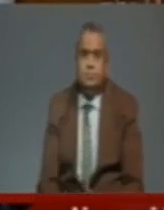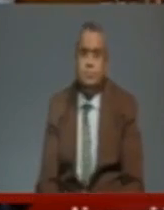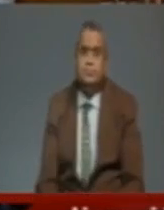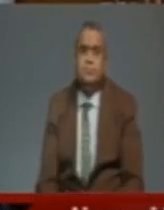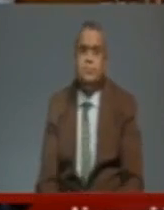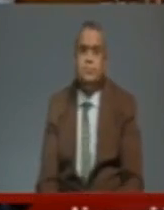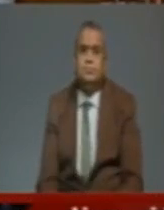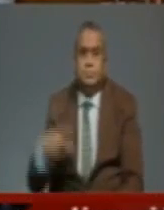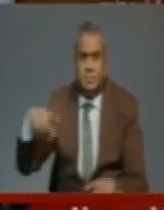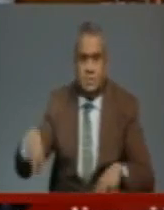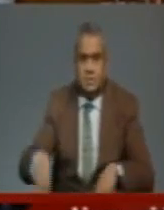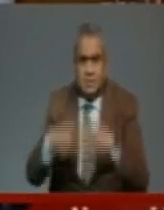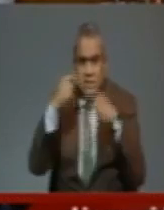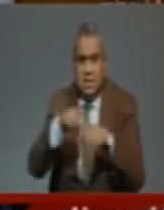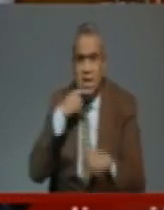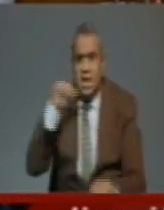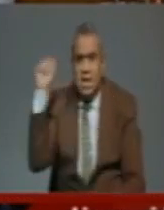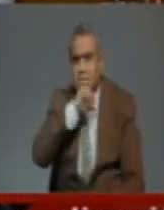افتتاح ميناء السلوم البري.